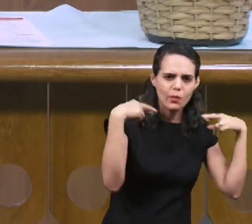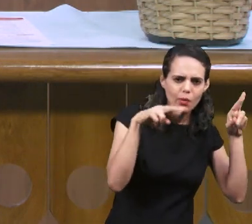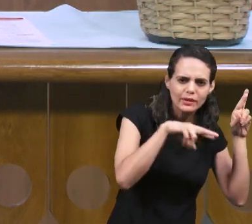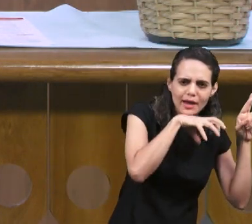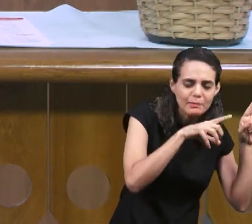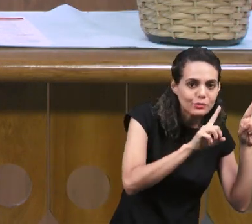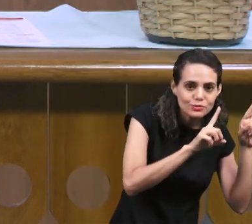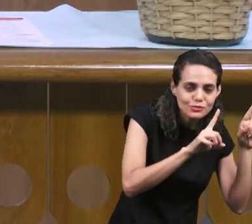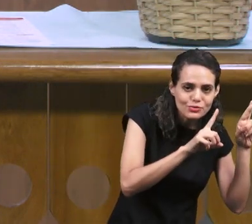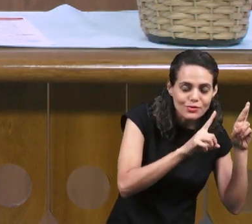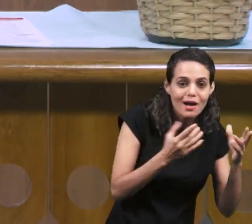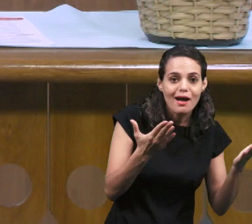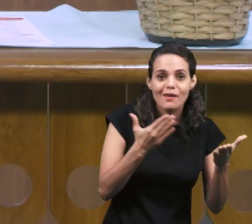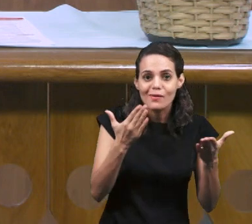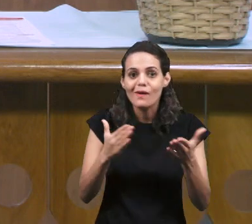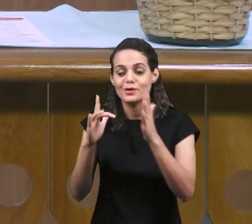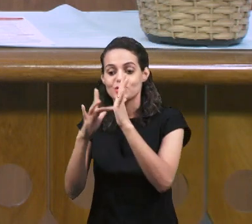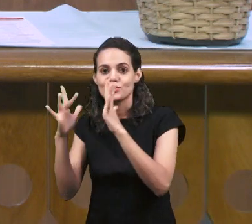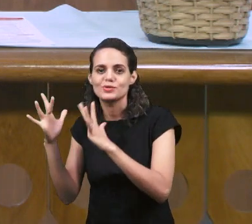l'Ancien Testament